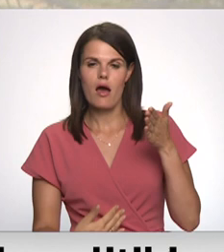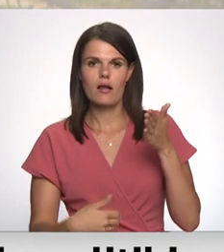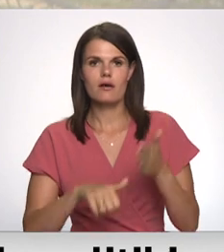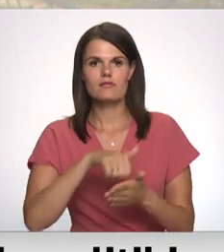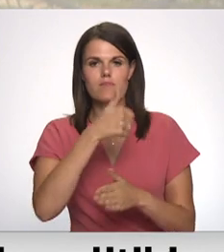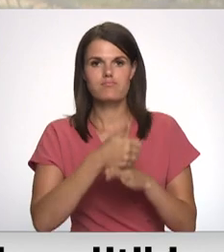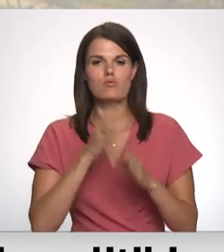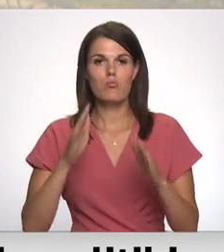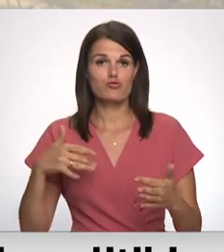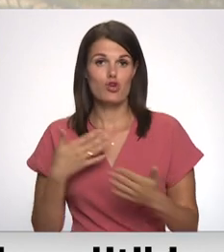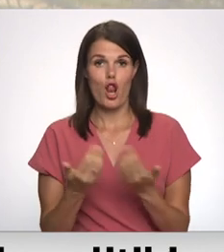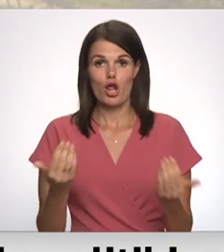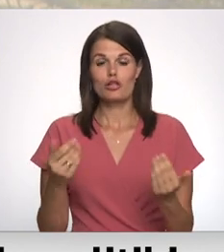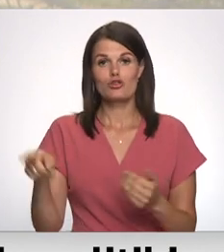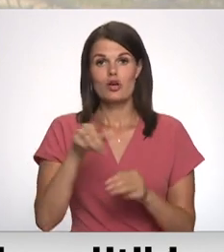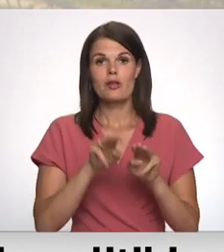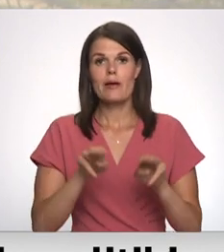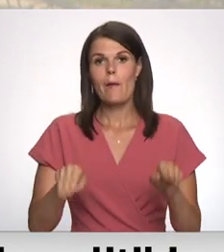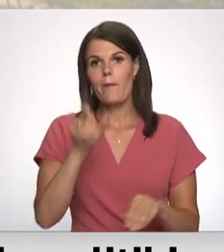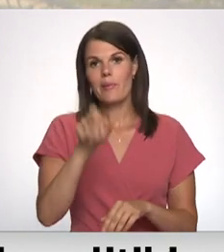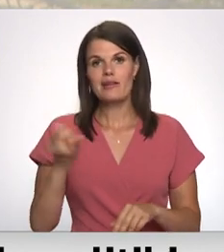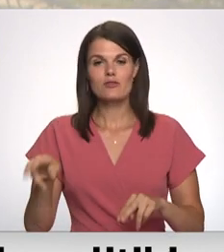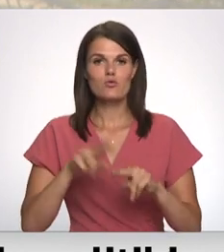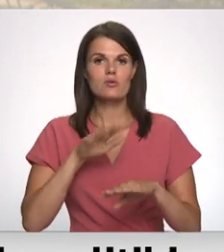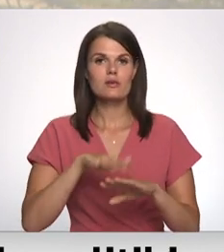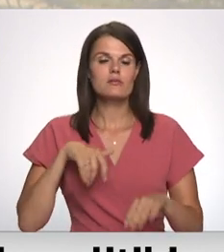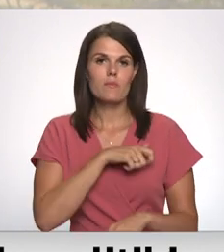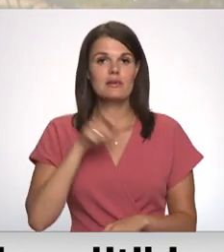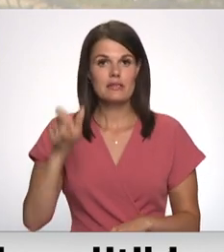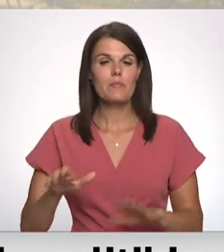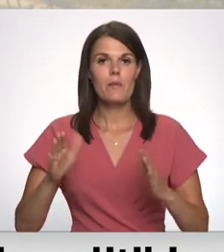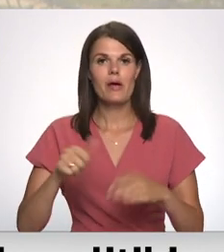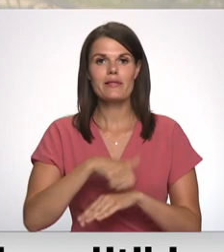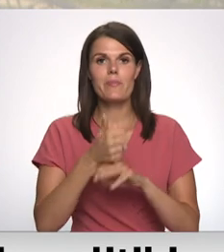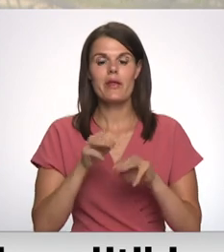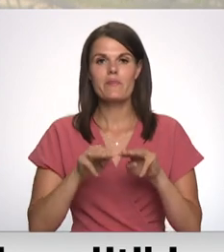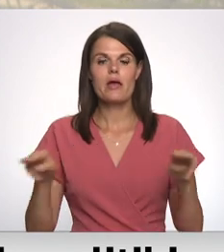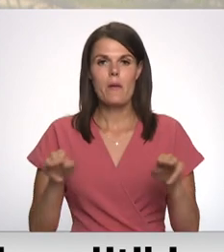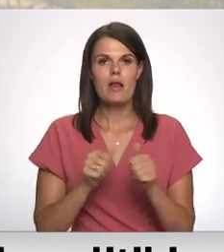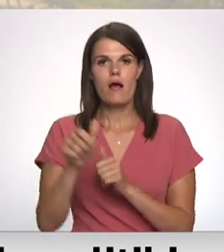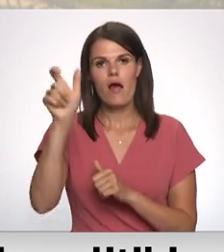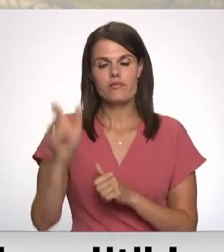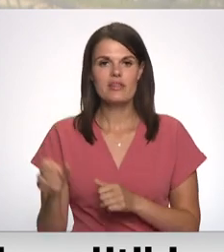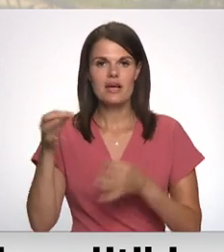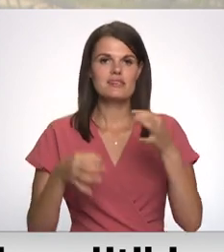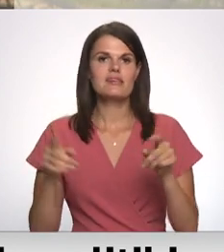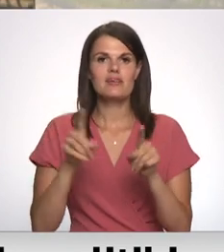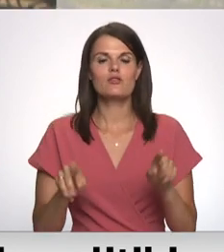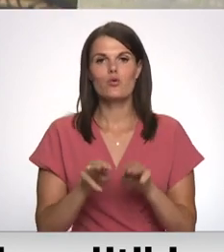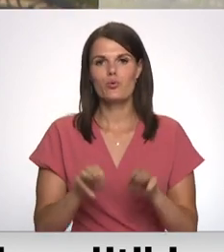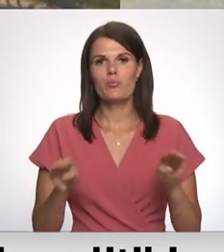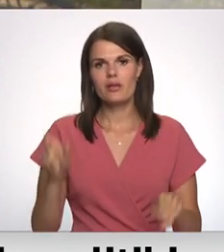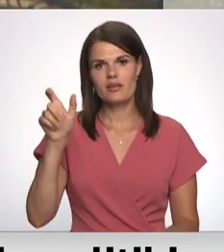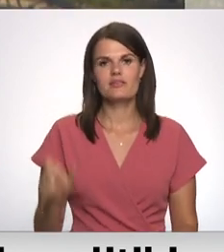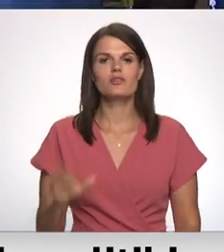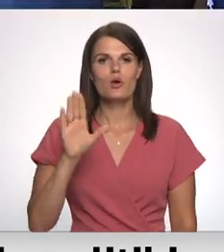un Saeimas deputāti, bet partijas premjeramata kandidāts ir tieslietu ministrs Jānis Bordāns. Un turpina Madara